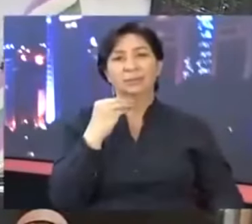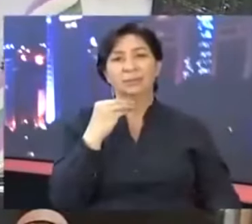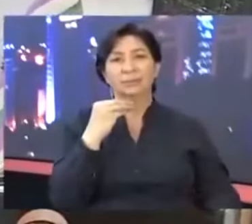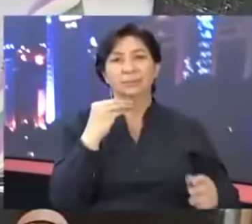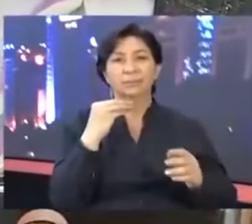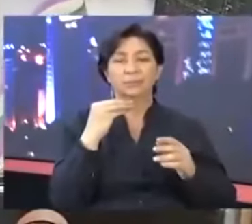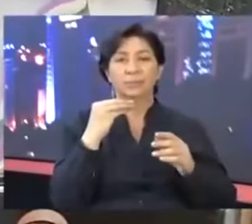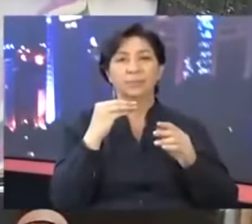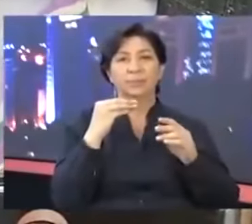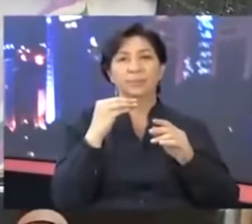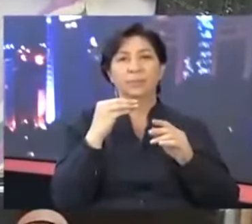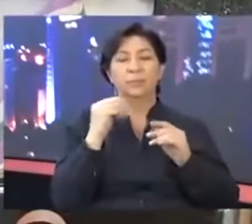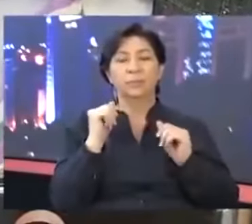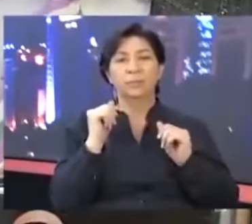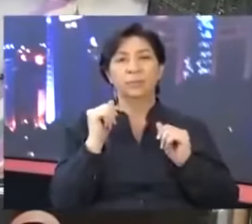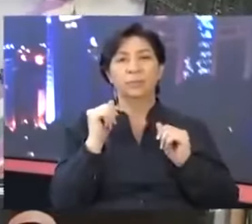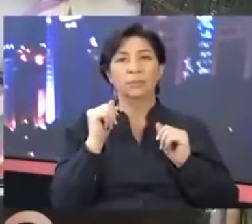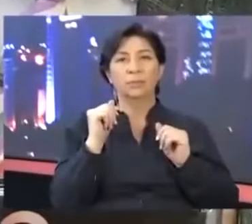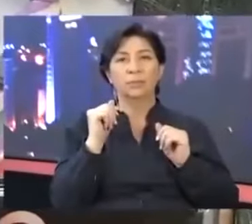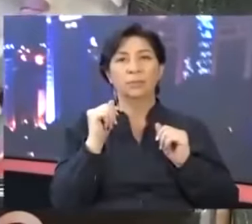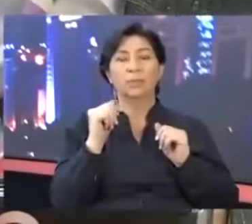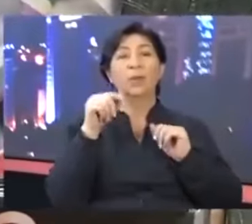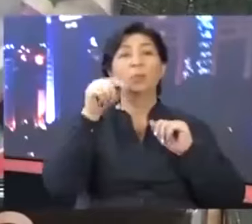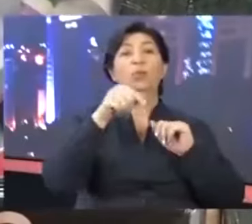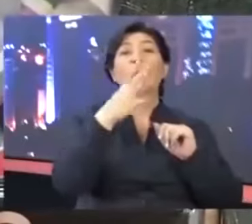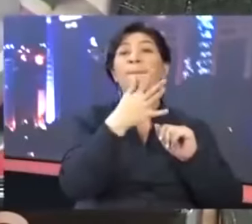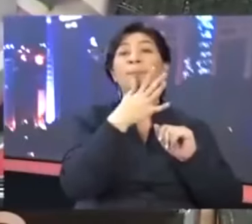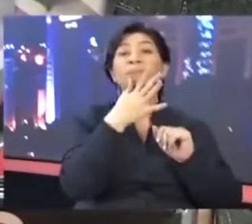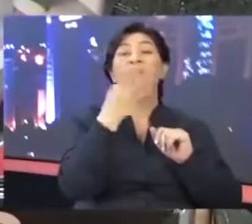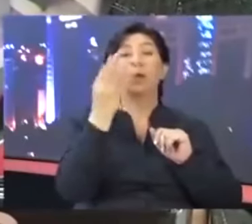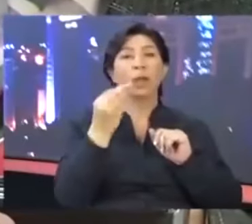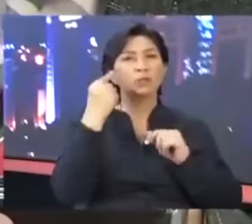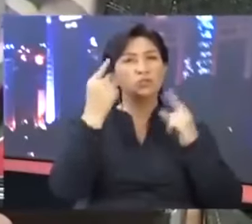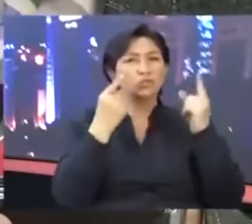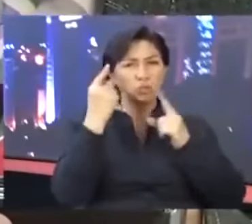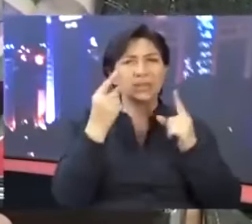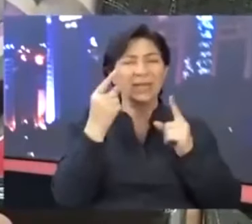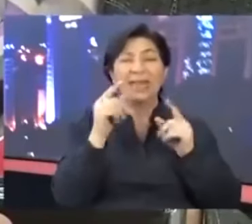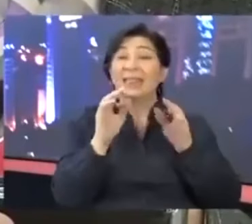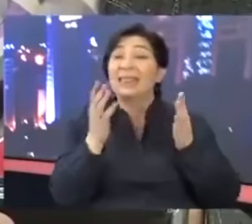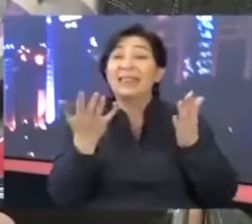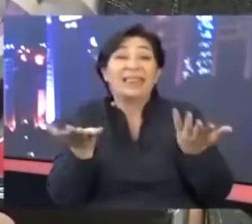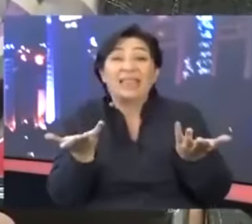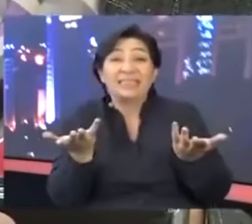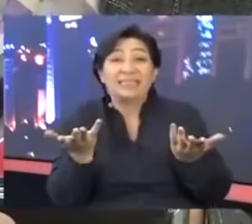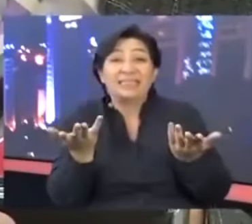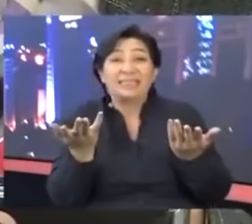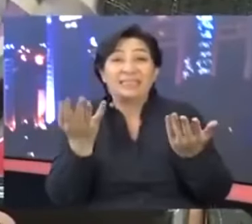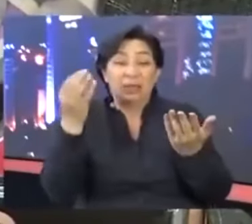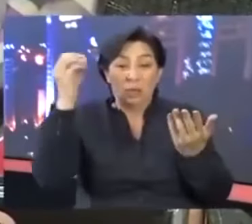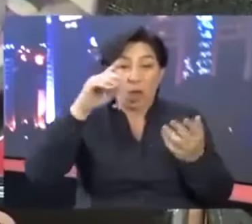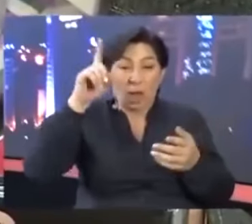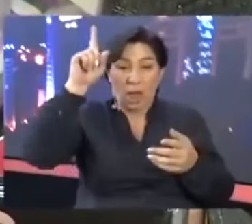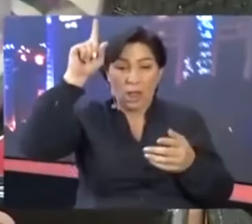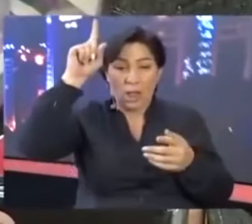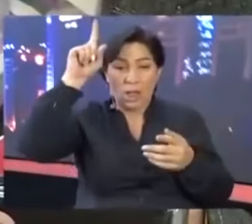eee buradaki Eee bilimsel olarak düşünürsek nasıl nasıl iniyor yani